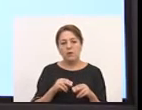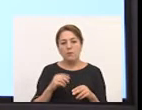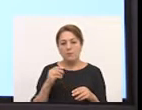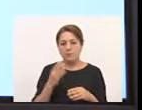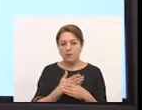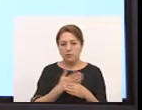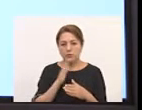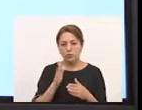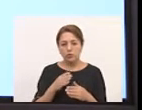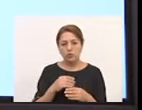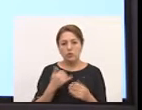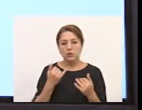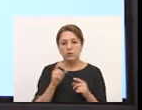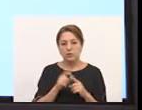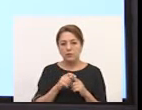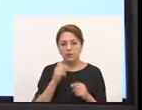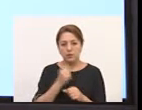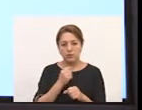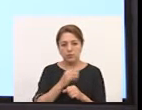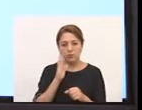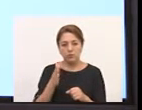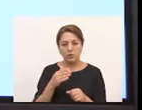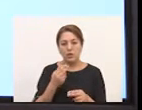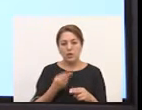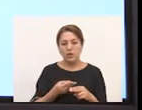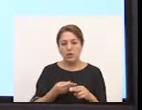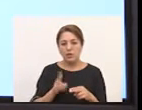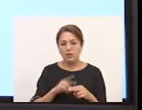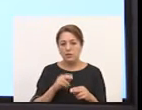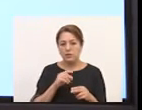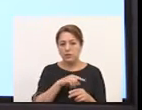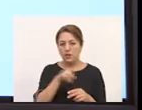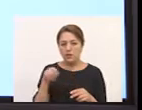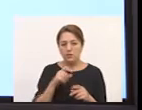Давайте проведем словарную работу. У вас все эти слова есть в учебнике.